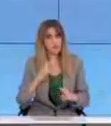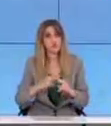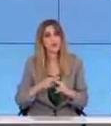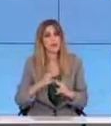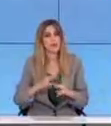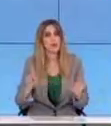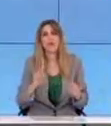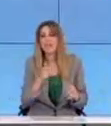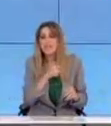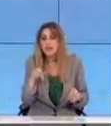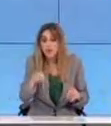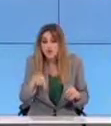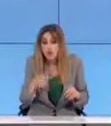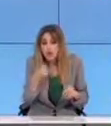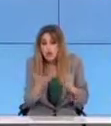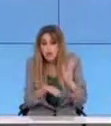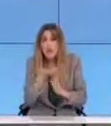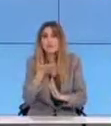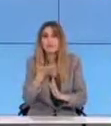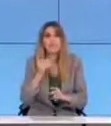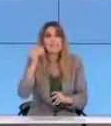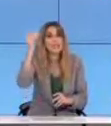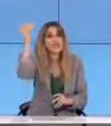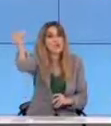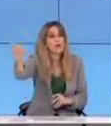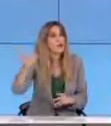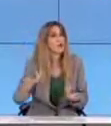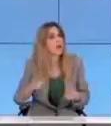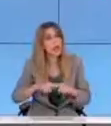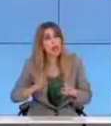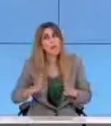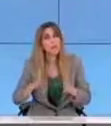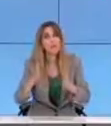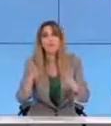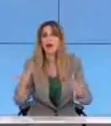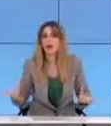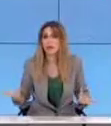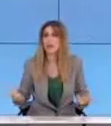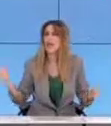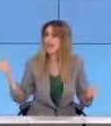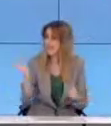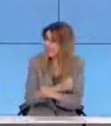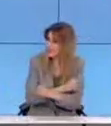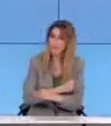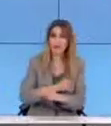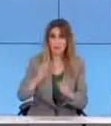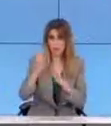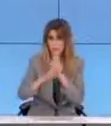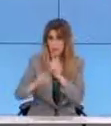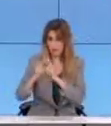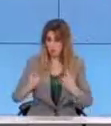η επίτευξη των βραχυπρόθεσμων δημοσιονομικών στόχων. Βγήκαμε ξανά στις αγορές με το χαμηλότερο